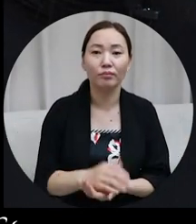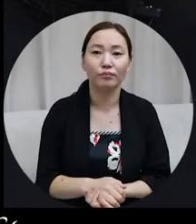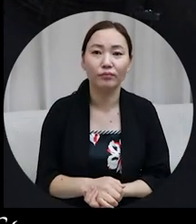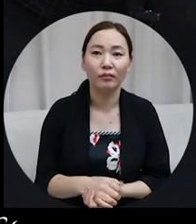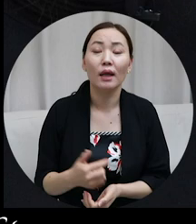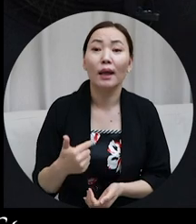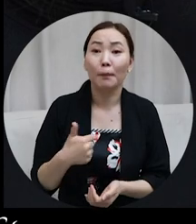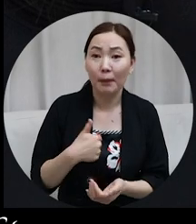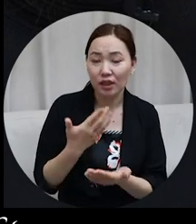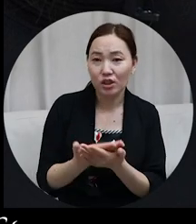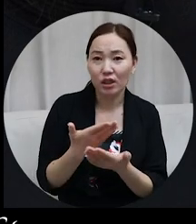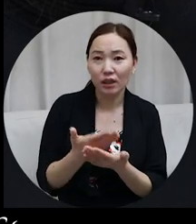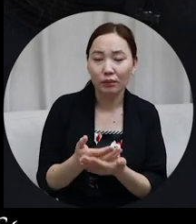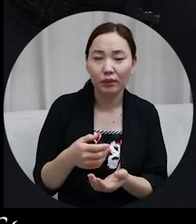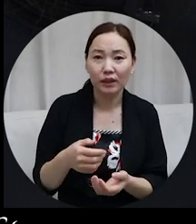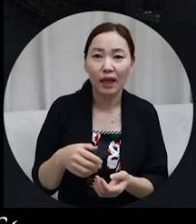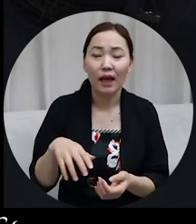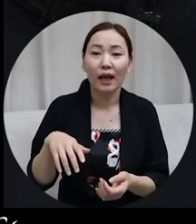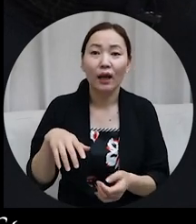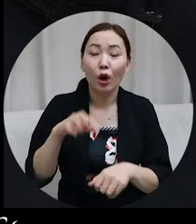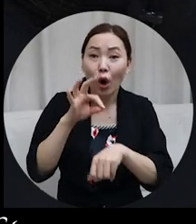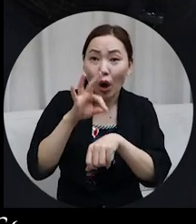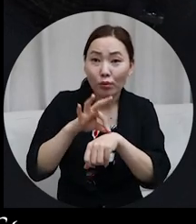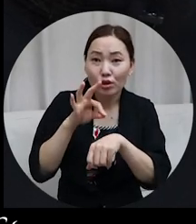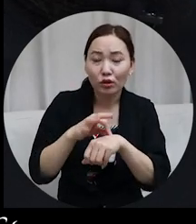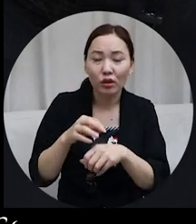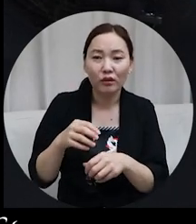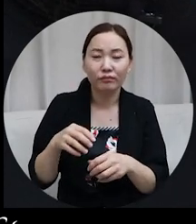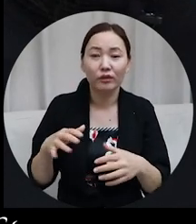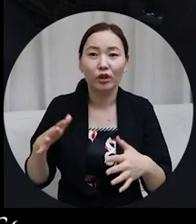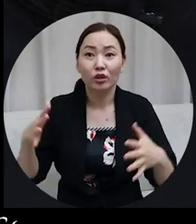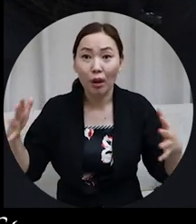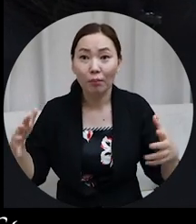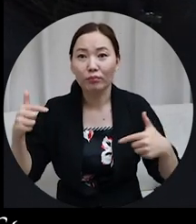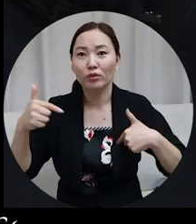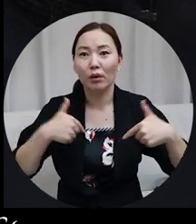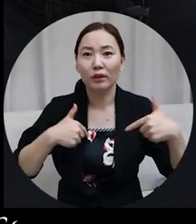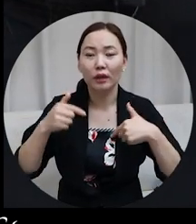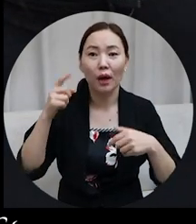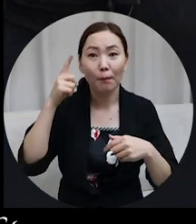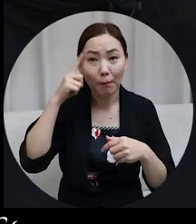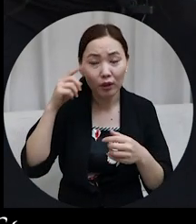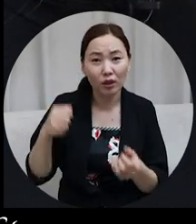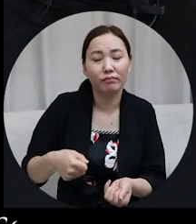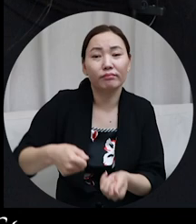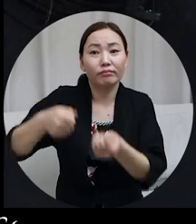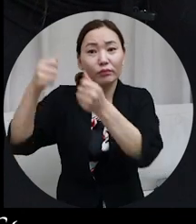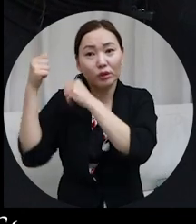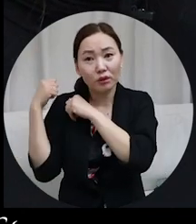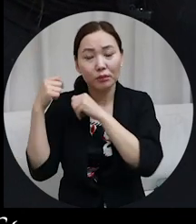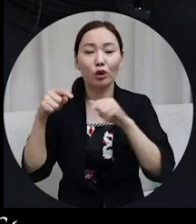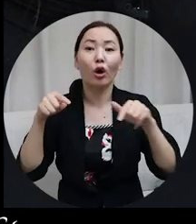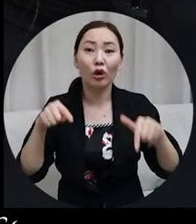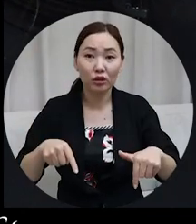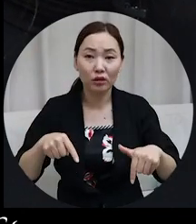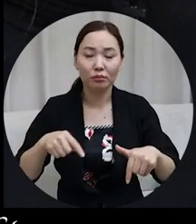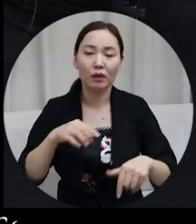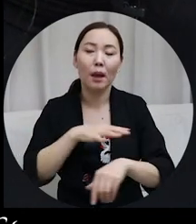дууссан байгаа угаасаа. Тэ нөгөө хилээд идэж нөгөө залуучууд нэг лаг ярьдэр ч жоон изээл та.